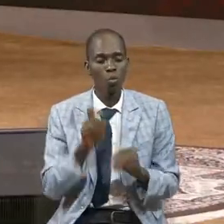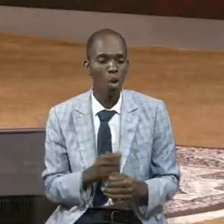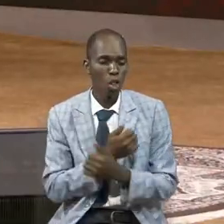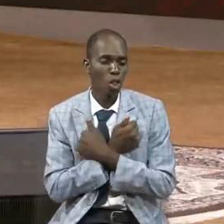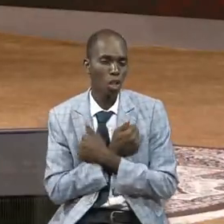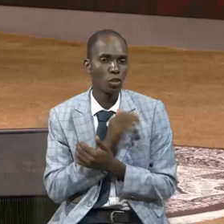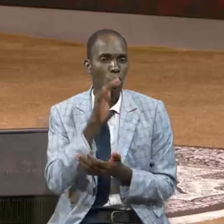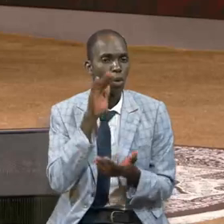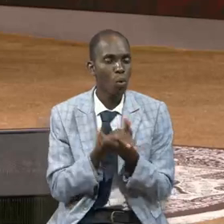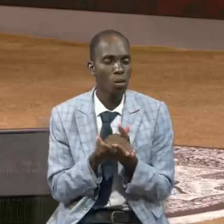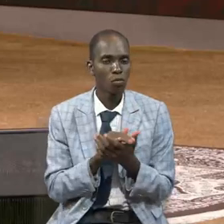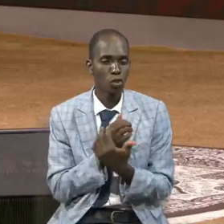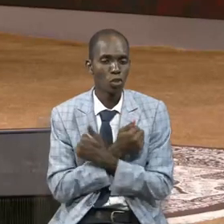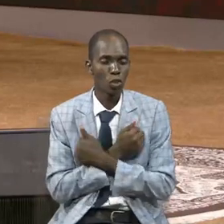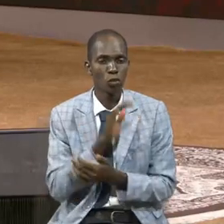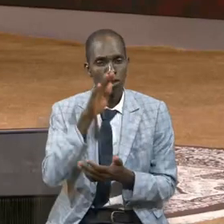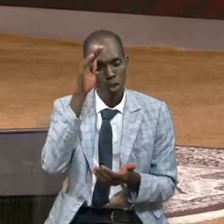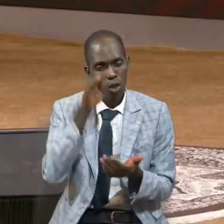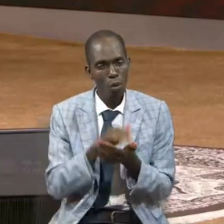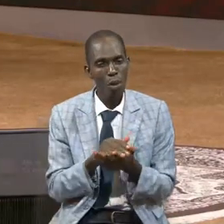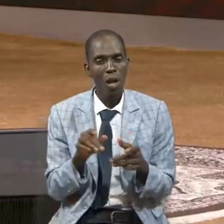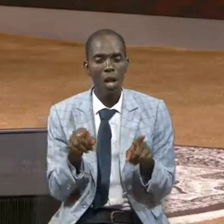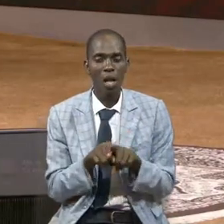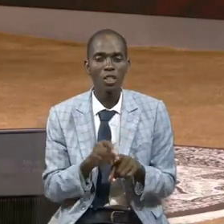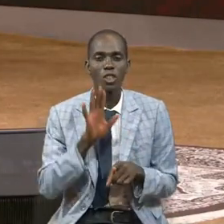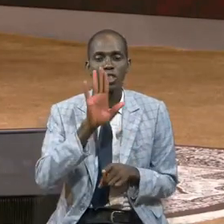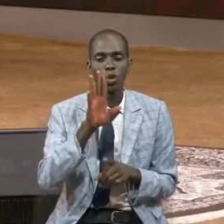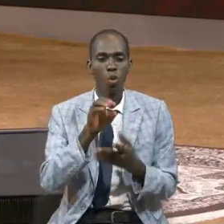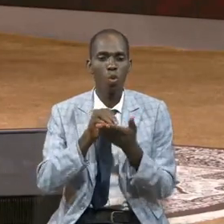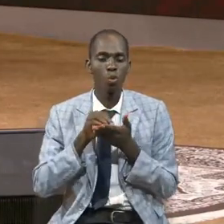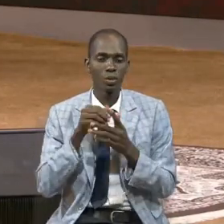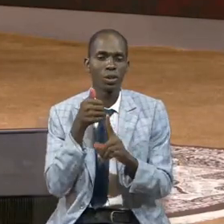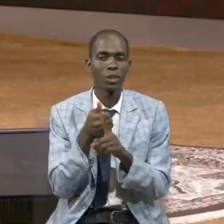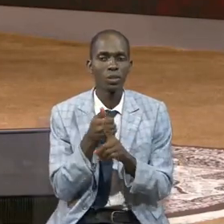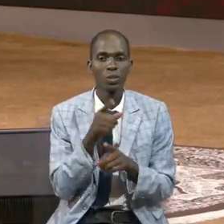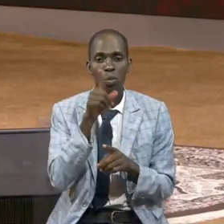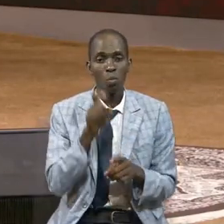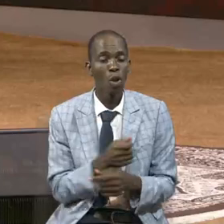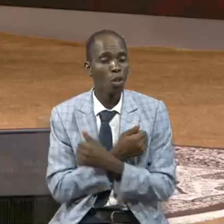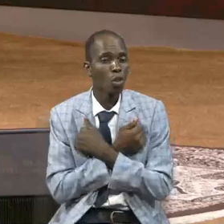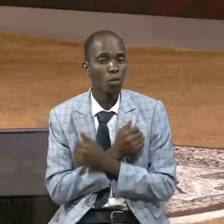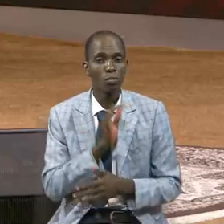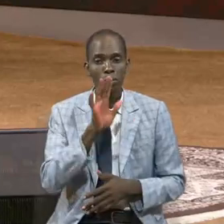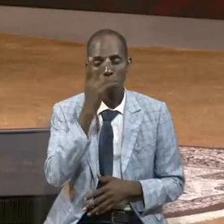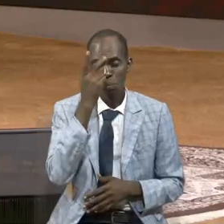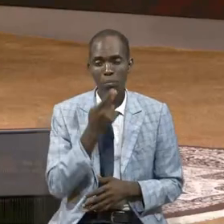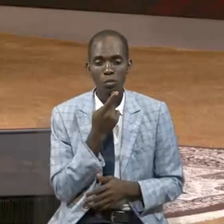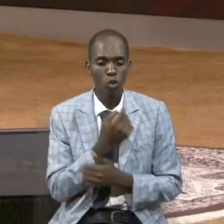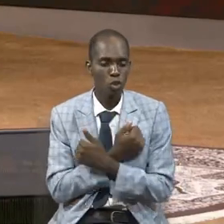Tu aimeras ta femme, ton mari, comme toi-même. Tu aimeras tes parents.